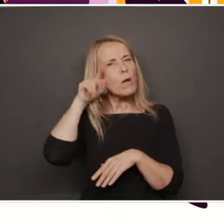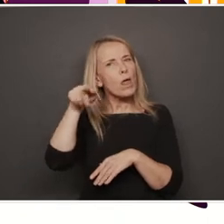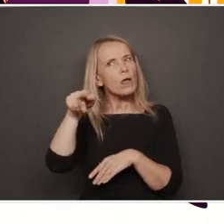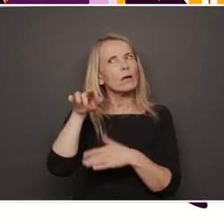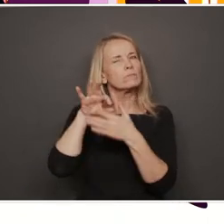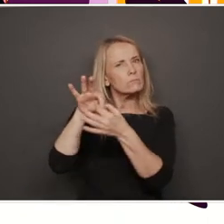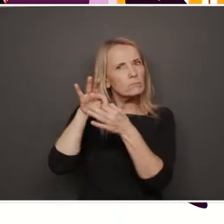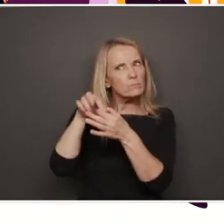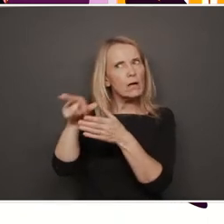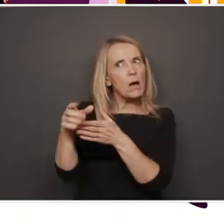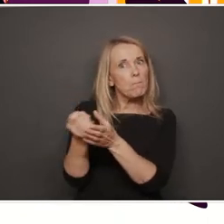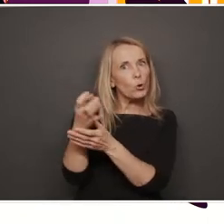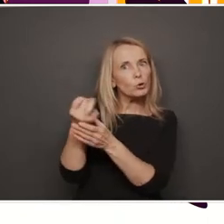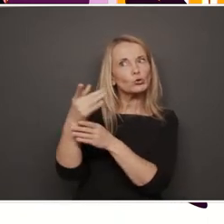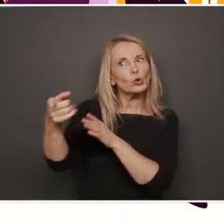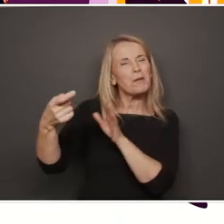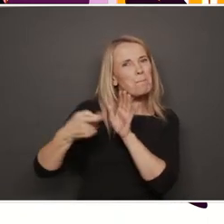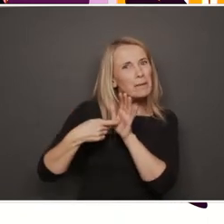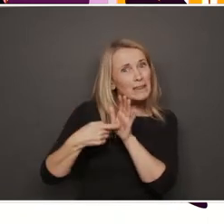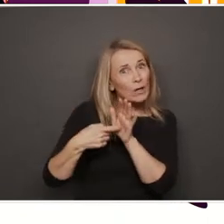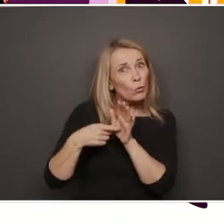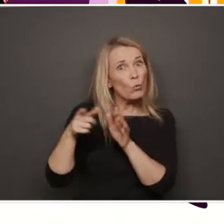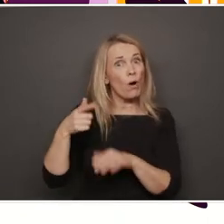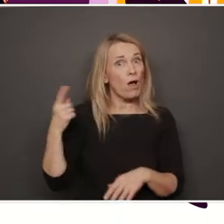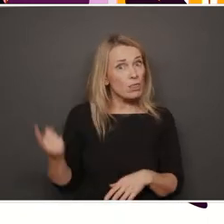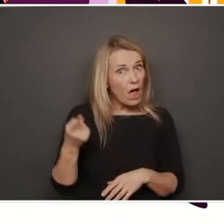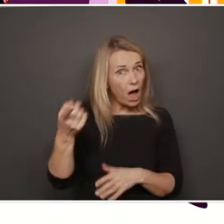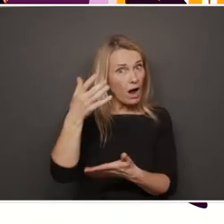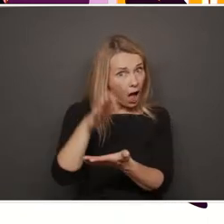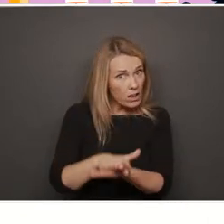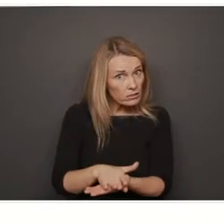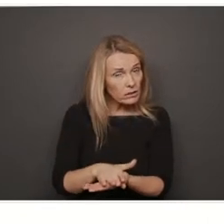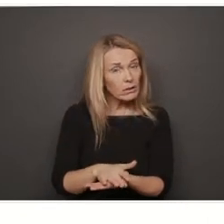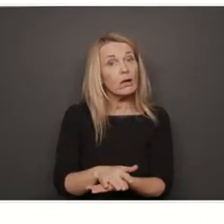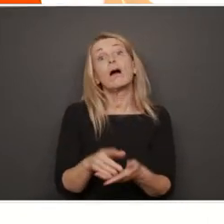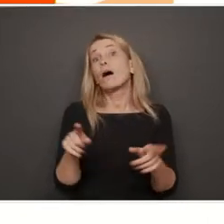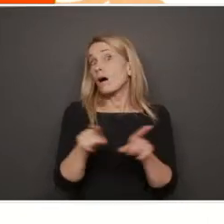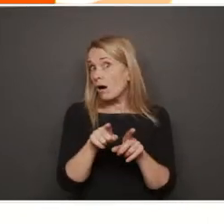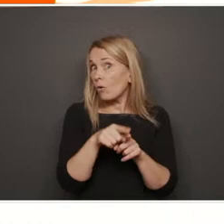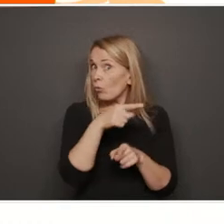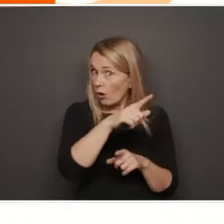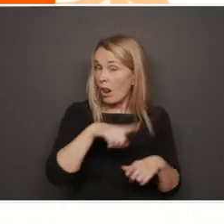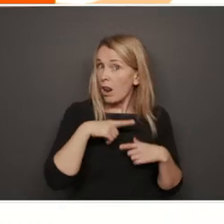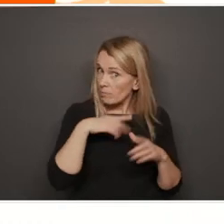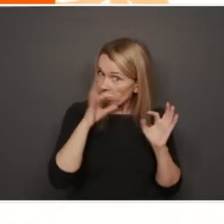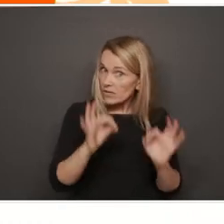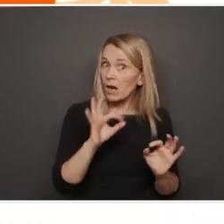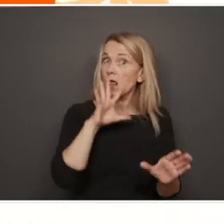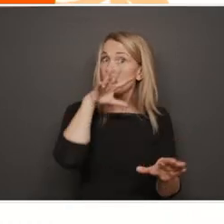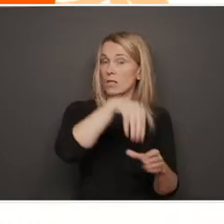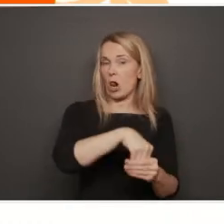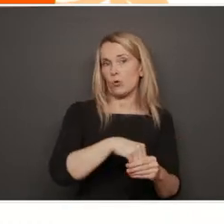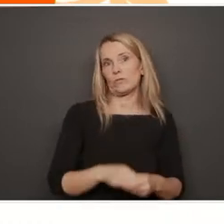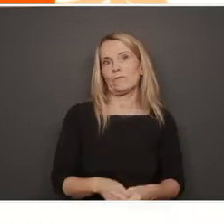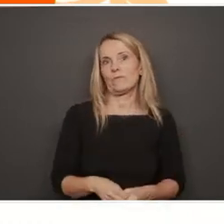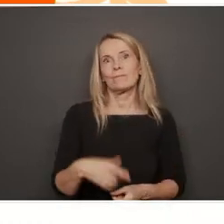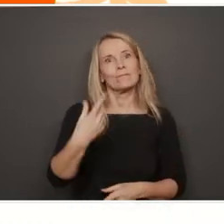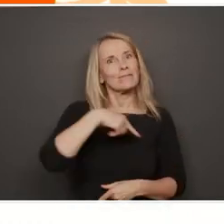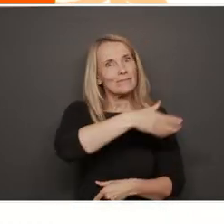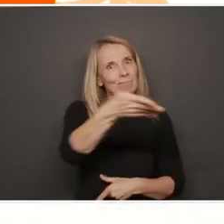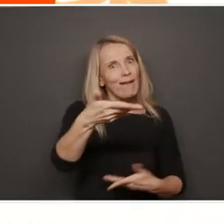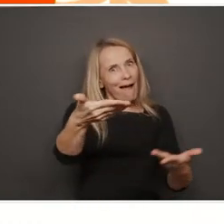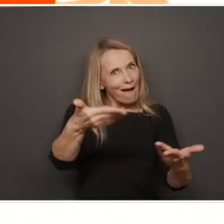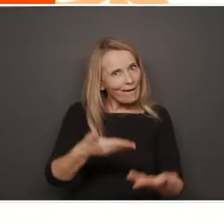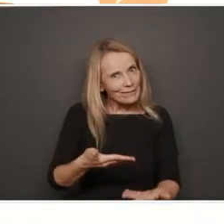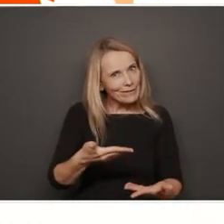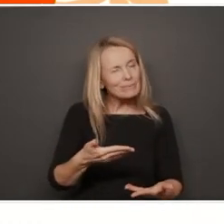betreffend der Produktionsbedingungen, der Nachhaltigkeit und eben auch der Inklusion. Wir laden Sie zu einem